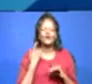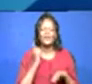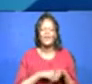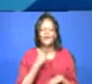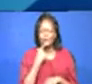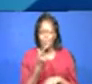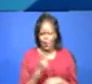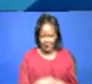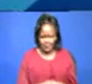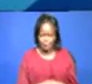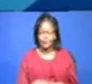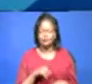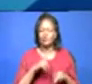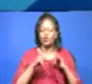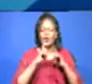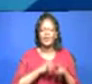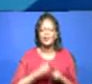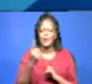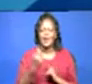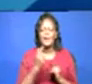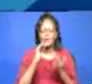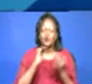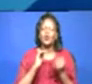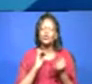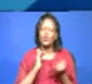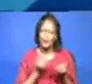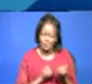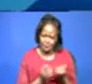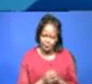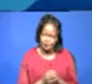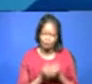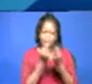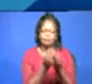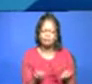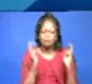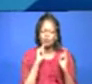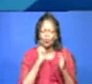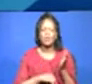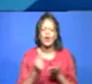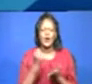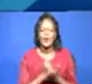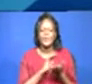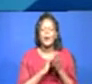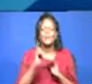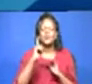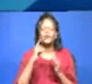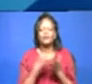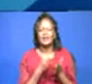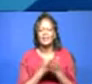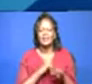Moi. Akiongea alipofika mbele ya kamati ya bunge ya uteuzi, Mudavadi alisema aliteuliwa kuwa waziri wa fedha akiwa na umri wa